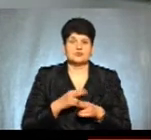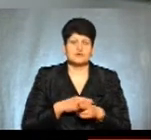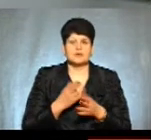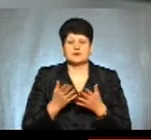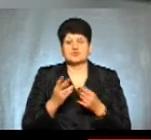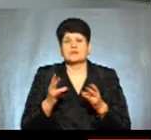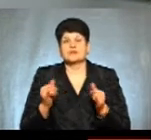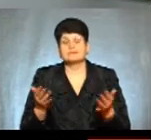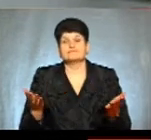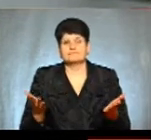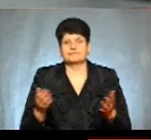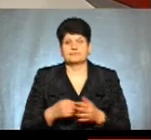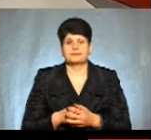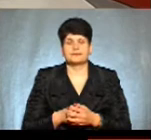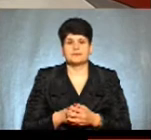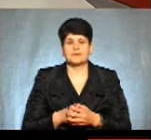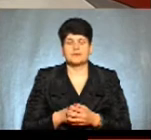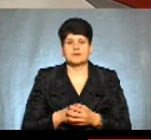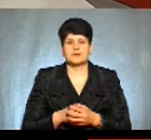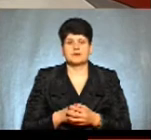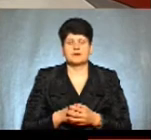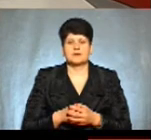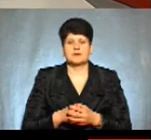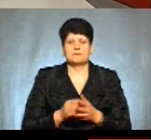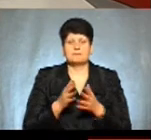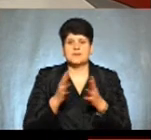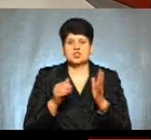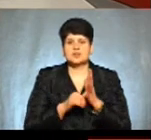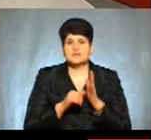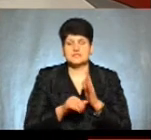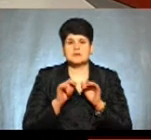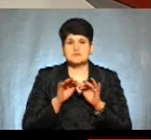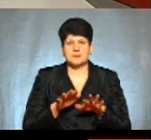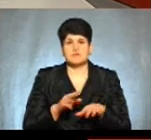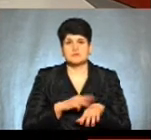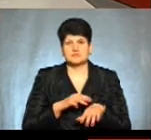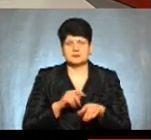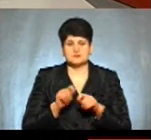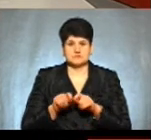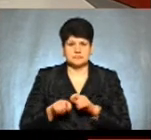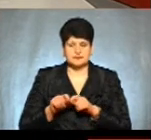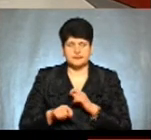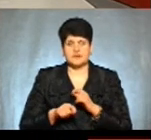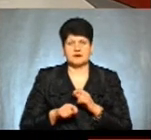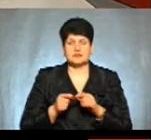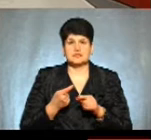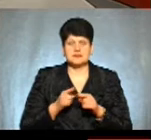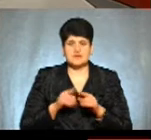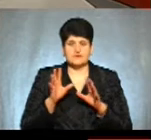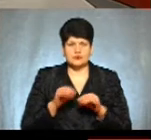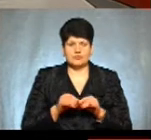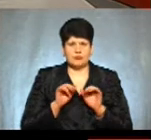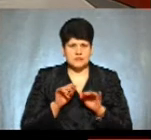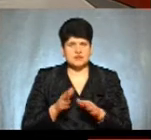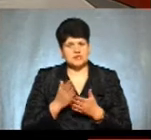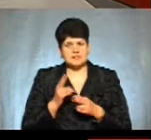ні, то за минулий рік більше 60 справ розслідують правоохоронці. Тобто ці всі справи в процесі, чи є